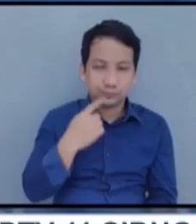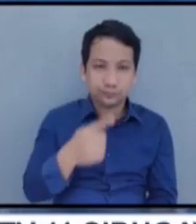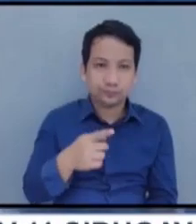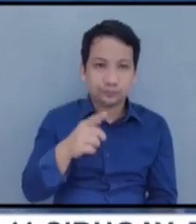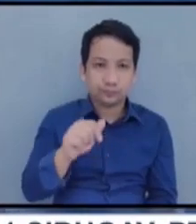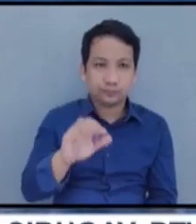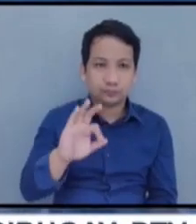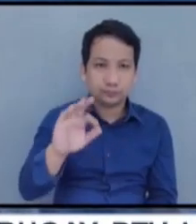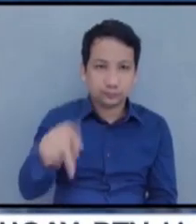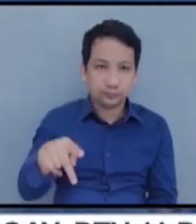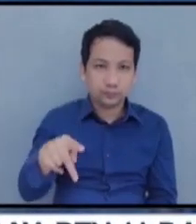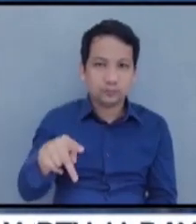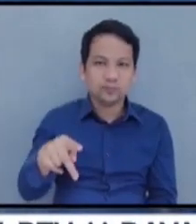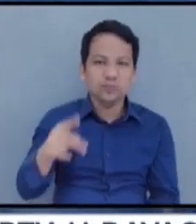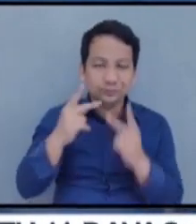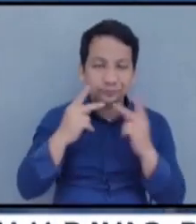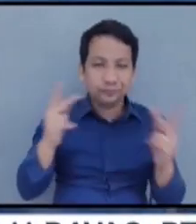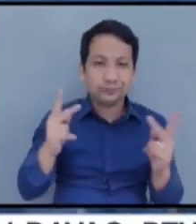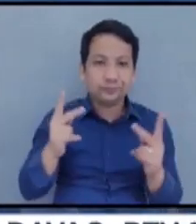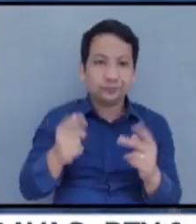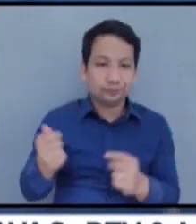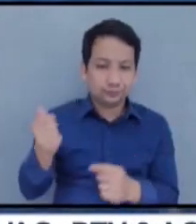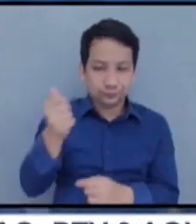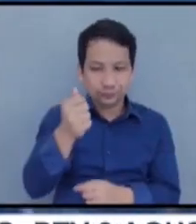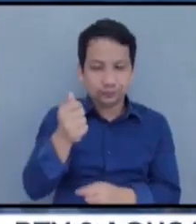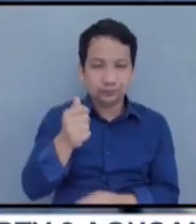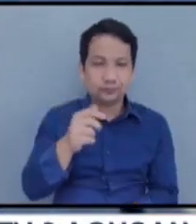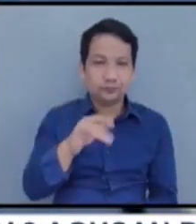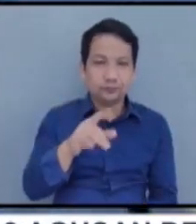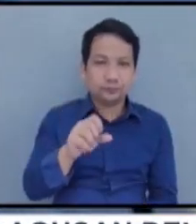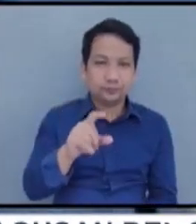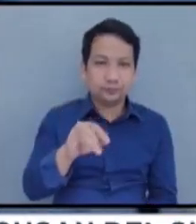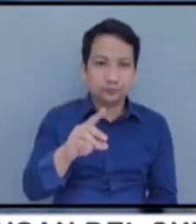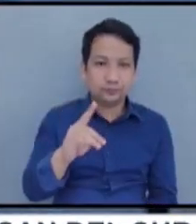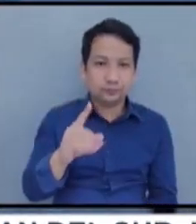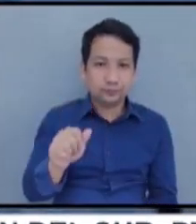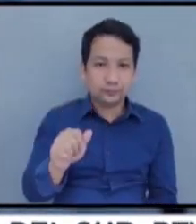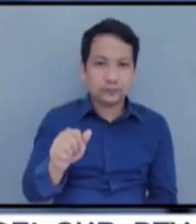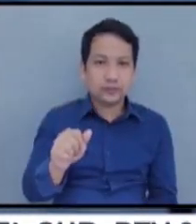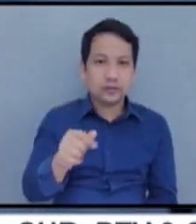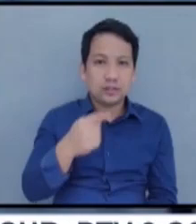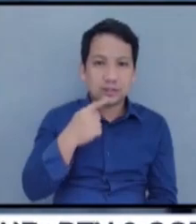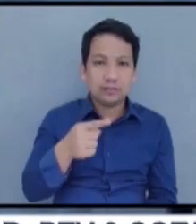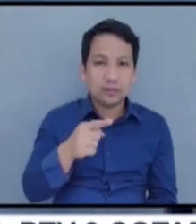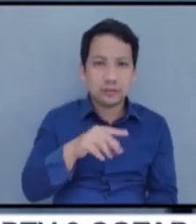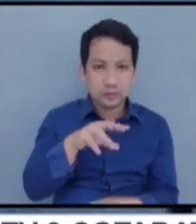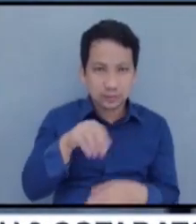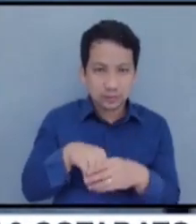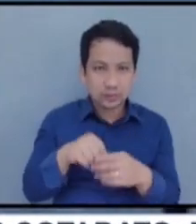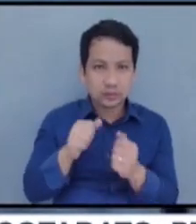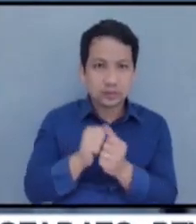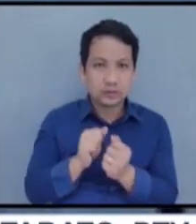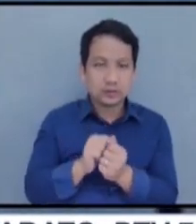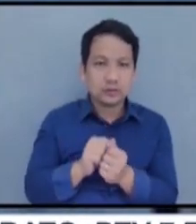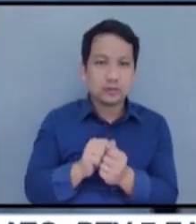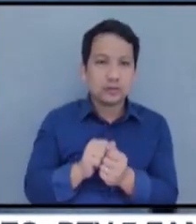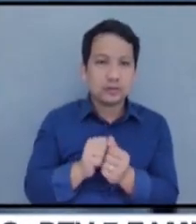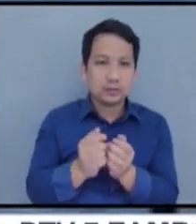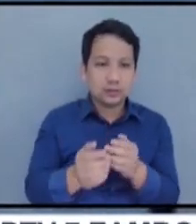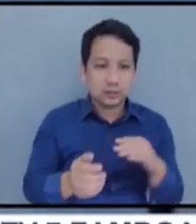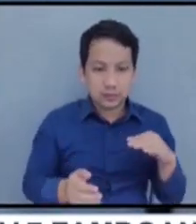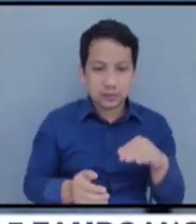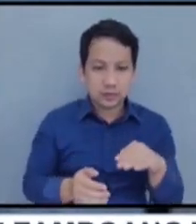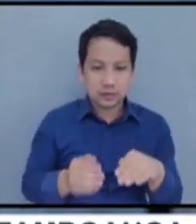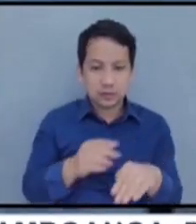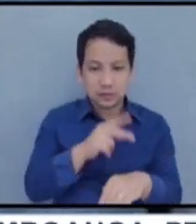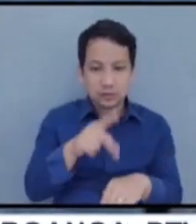Philippines Public Affairs Chief Colonel Sersex Trinidad sa isang payag na kalahok sa nasabing aktibidad ang barko ng Philippine Navy na